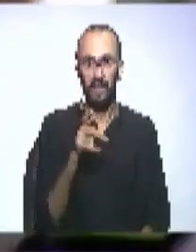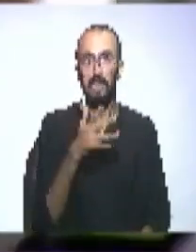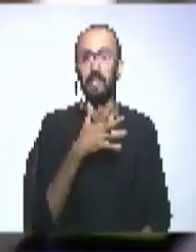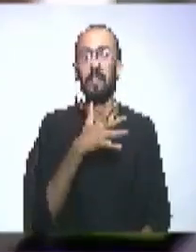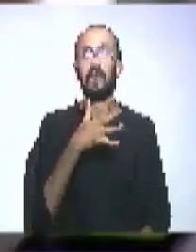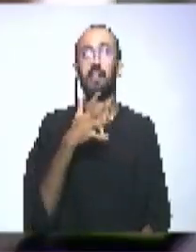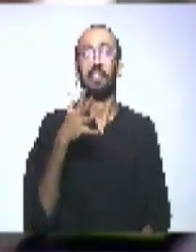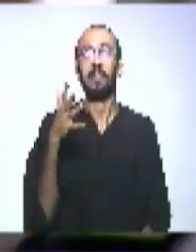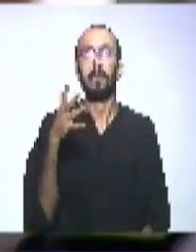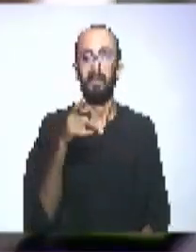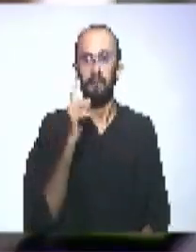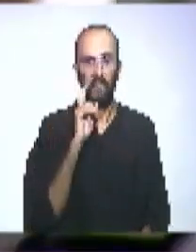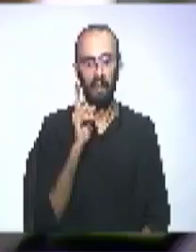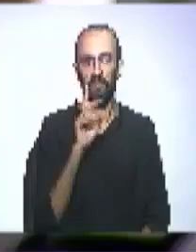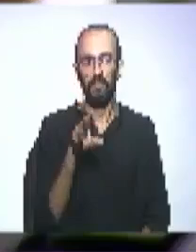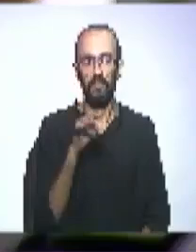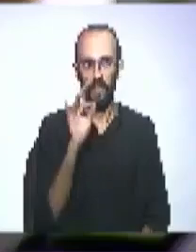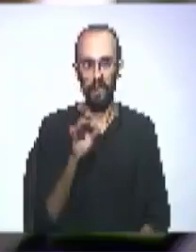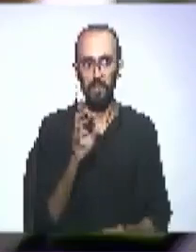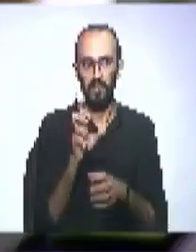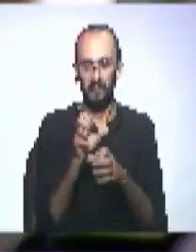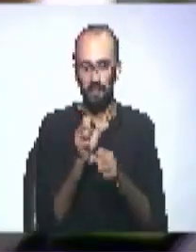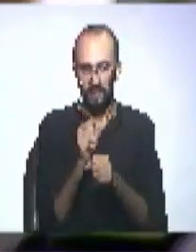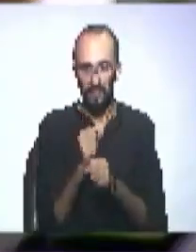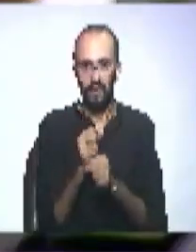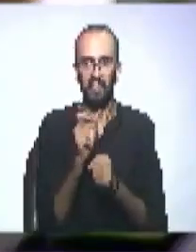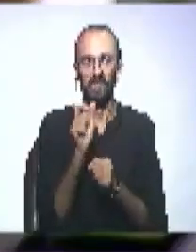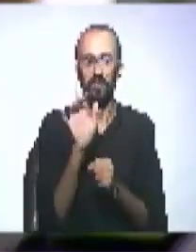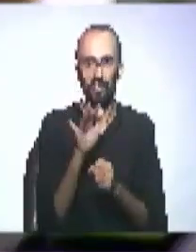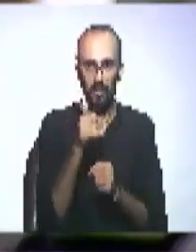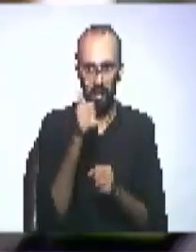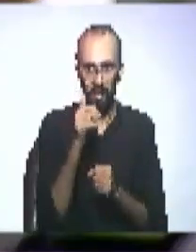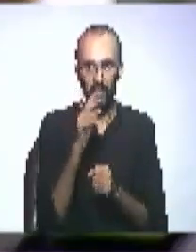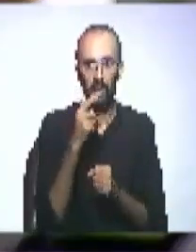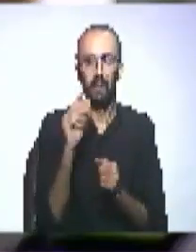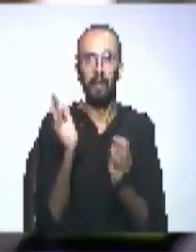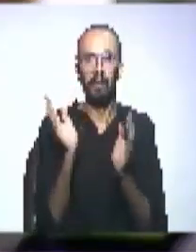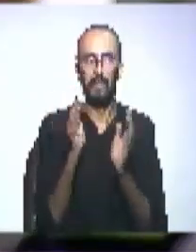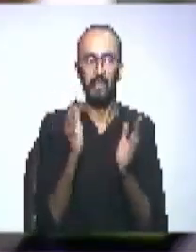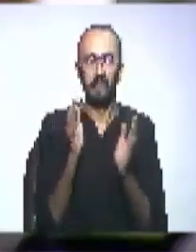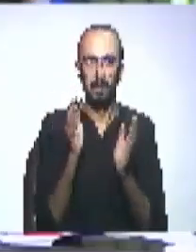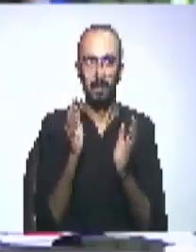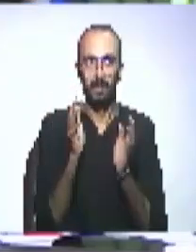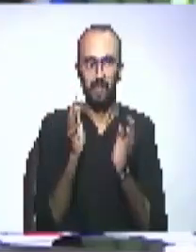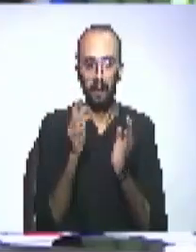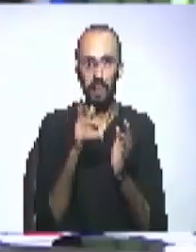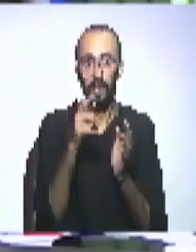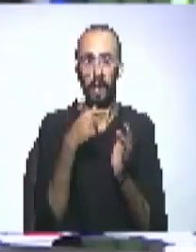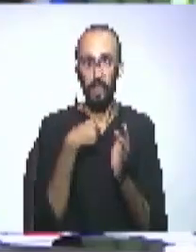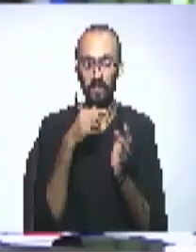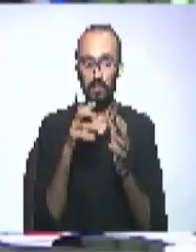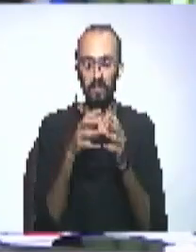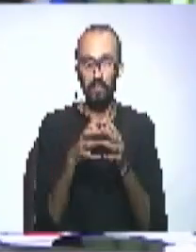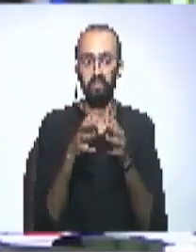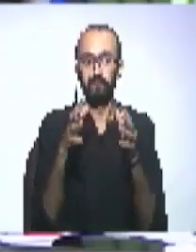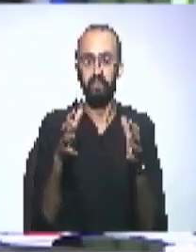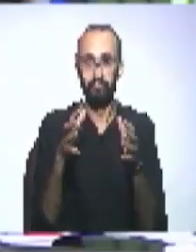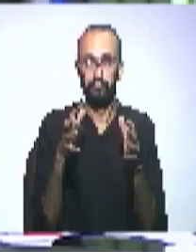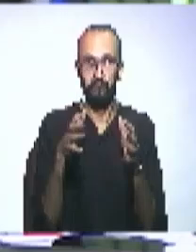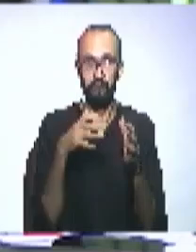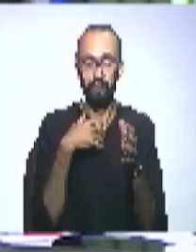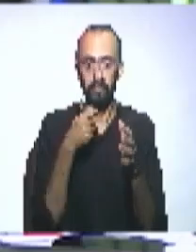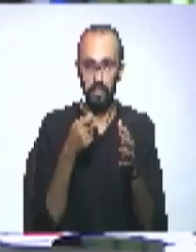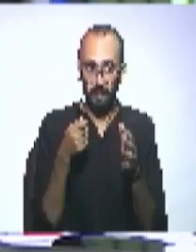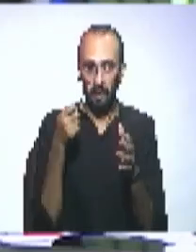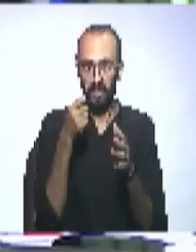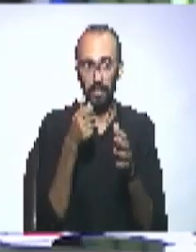ما بيعرفوش يعملوا القصه دي ولازم يربطوها بحاجه بنشا او دقيق. ده موضوع. الموضوع التاني بقى، حضرتك عايزه تضعف الكميه، عايزه